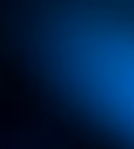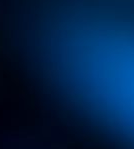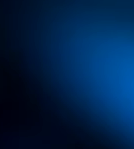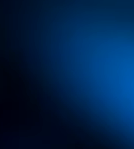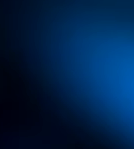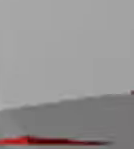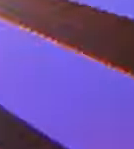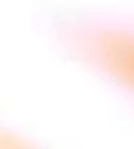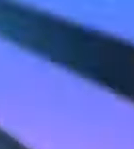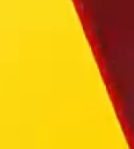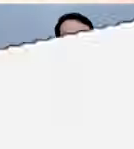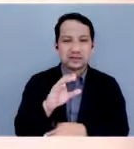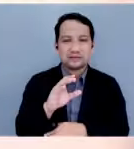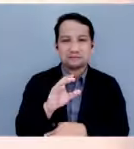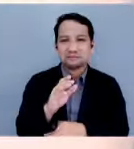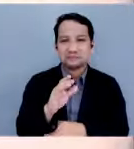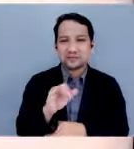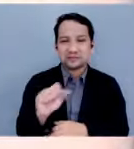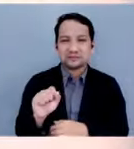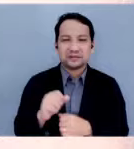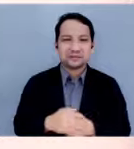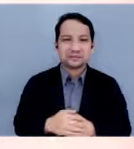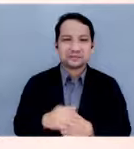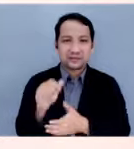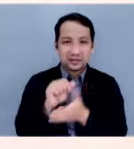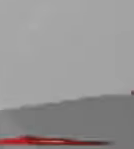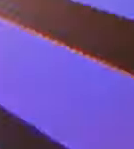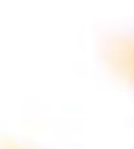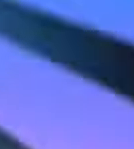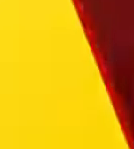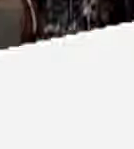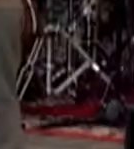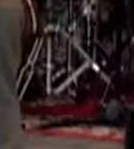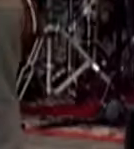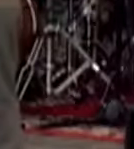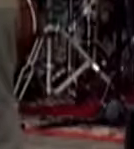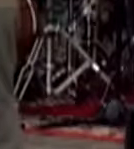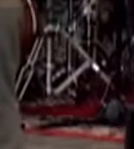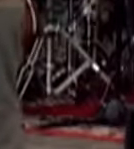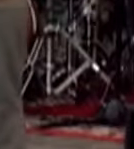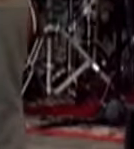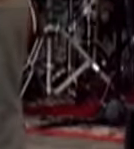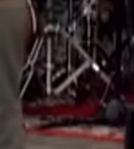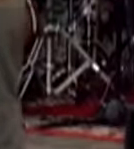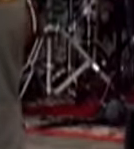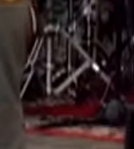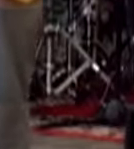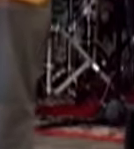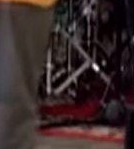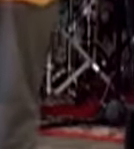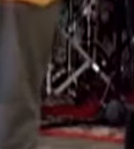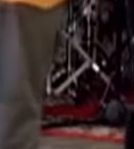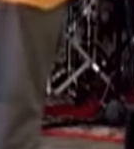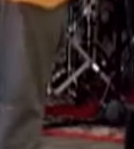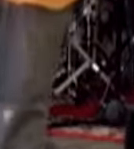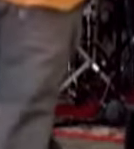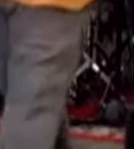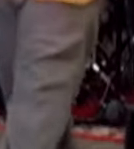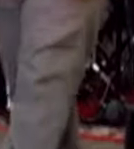Craft. At sa ating loading sikat, maki all out jamming kasama ang OPM band na